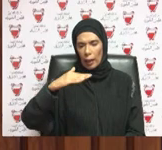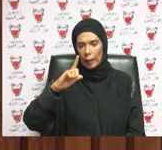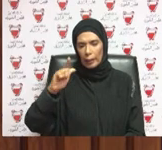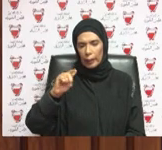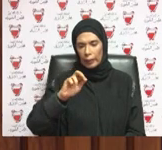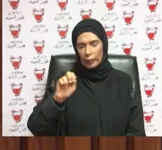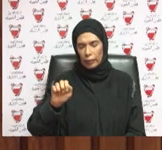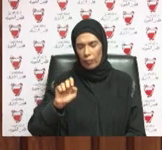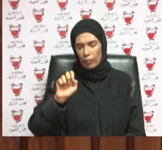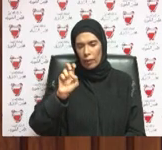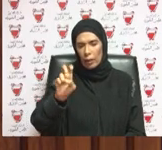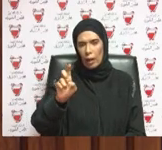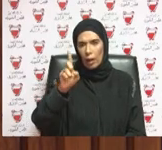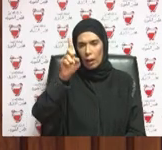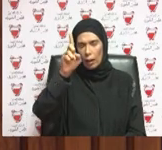رحمه الله